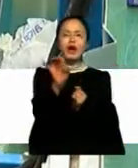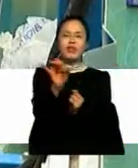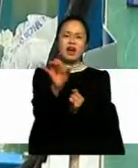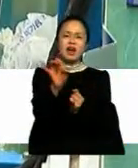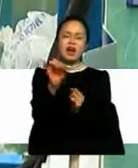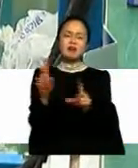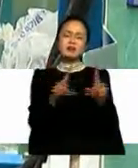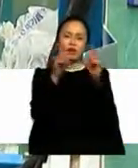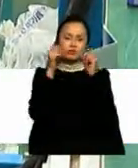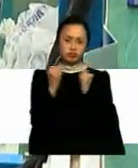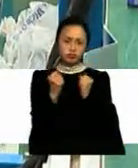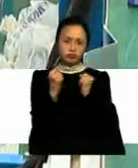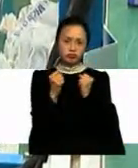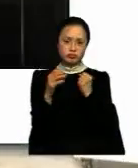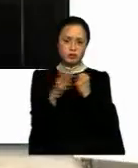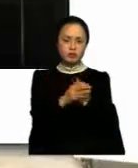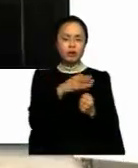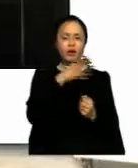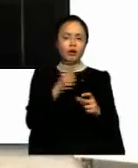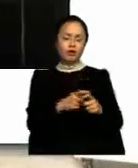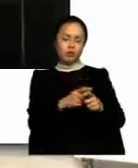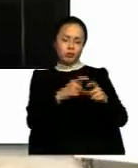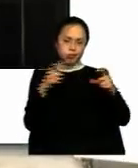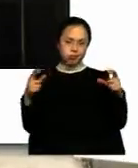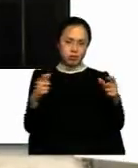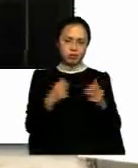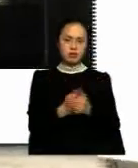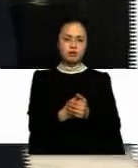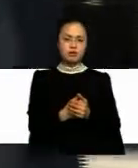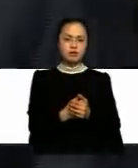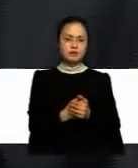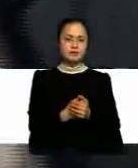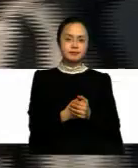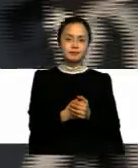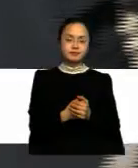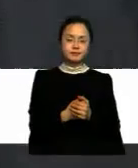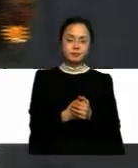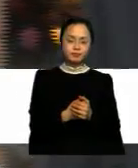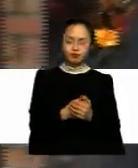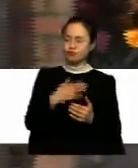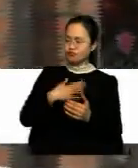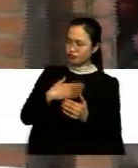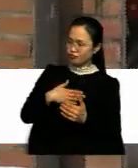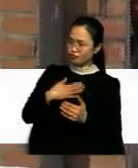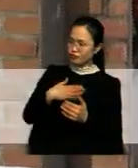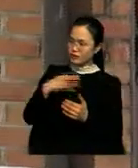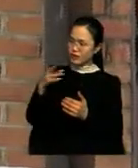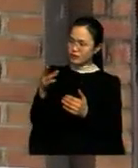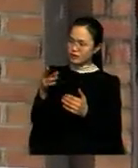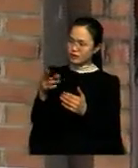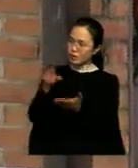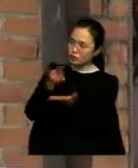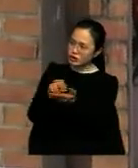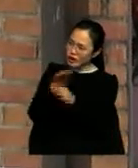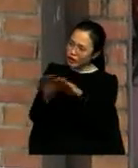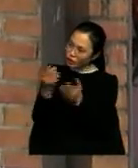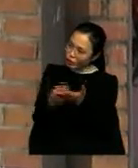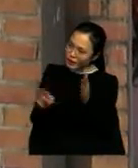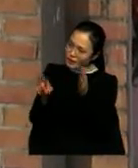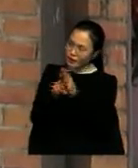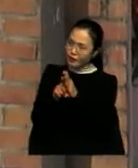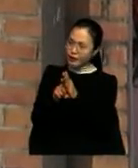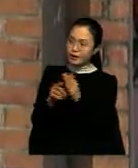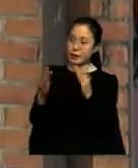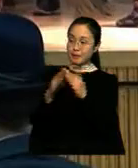아주 심각한 소멸 위기에 있는 것이 현실입니다. 예. 자, 이제 그 같은 위기를 좀 극복해 보고자 이제 희복 마을 만들기